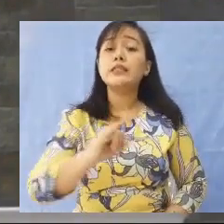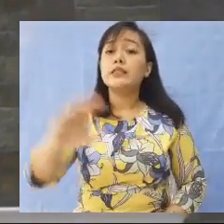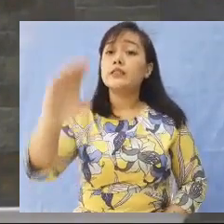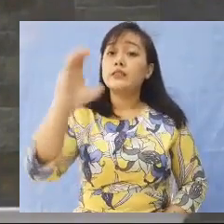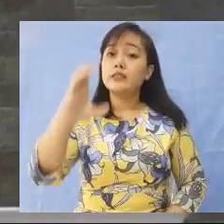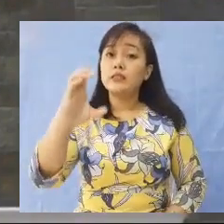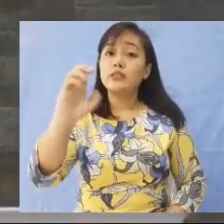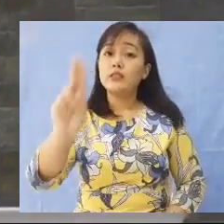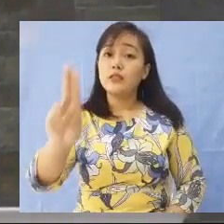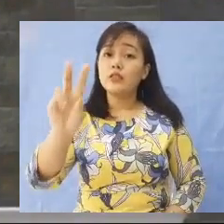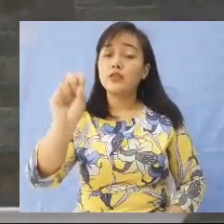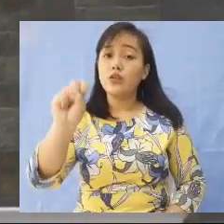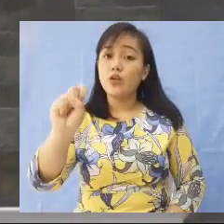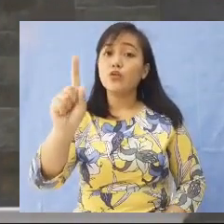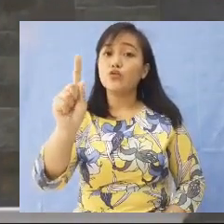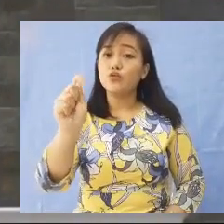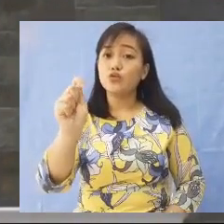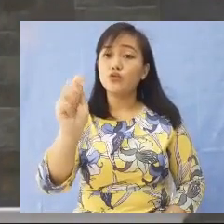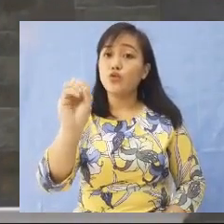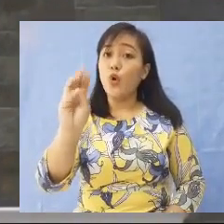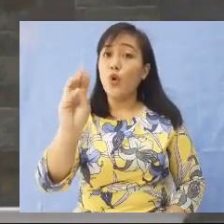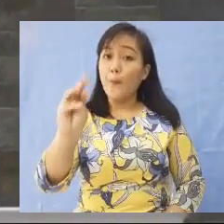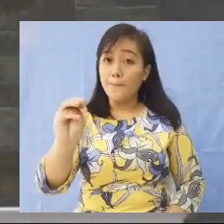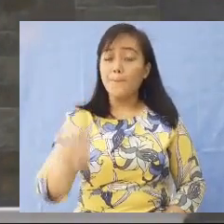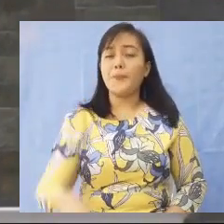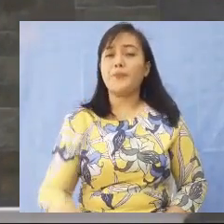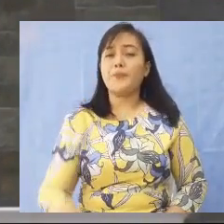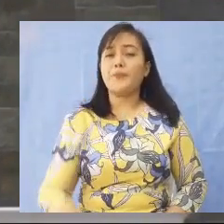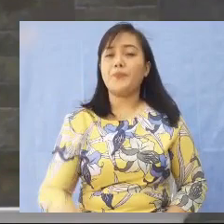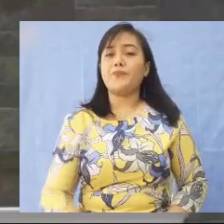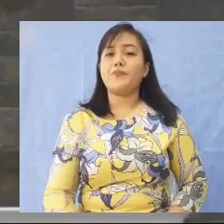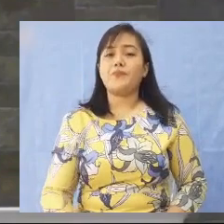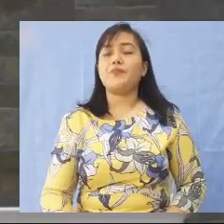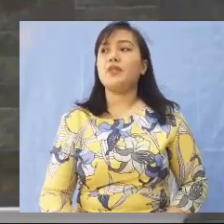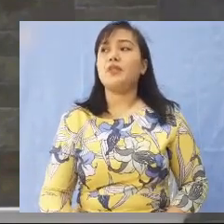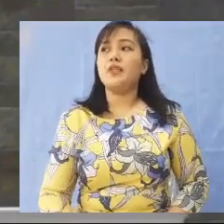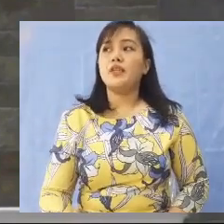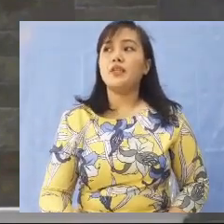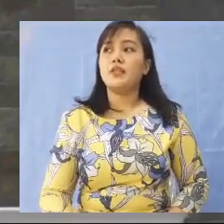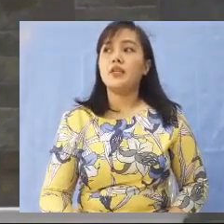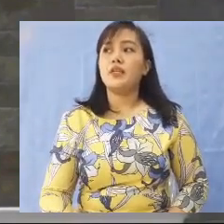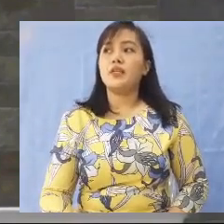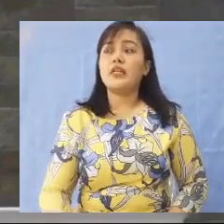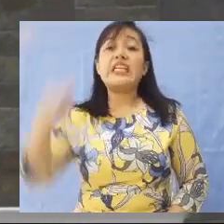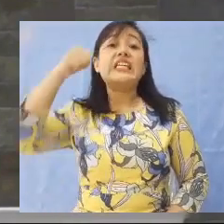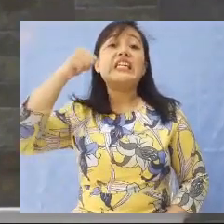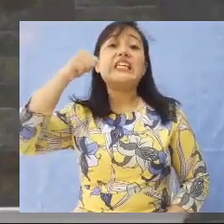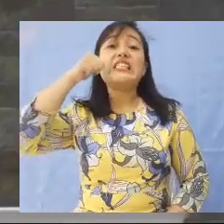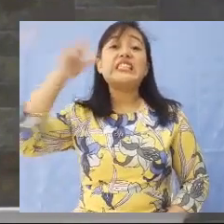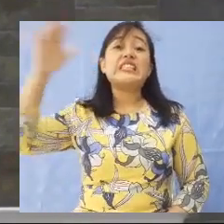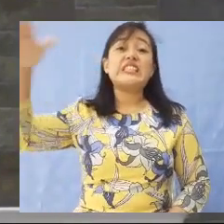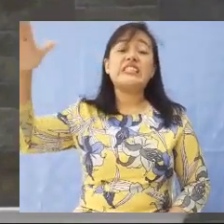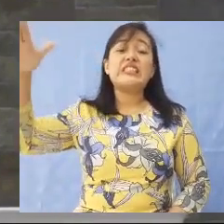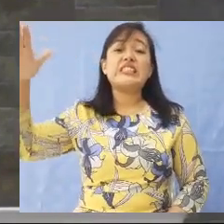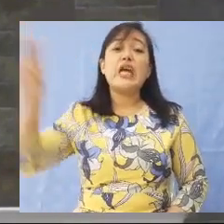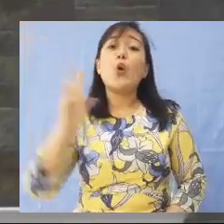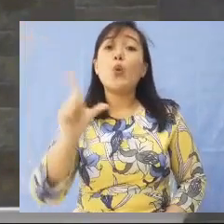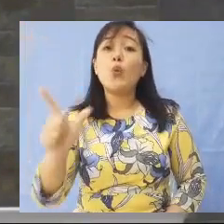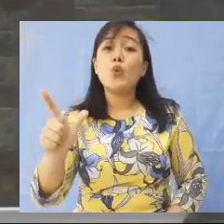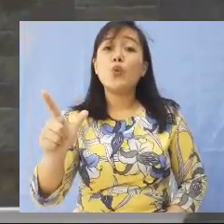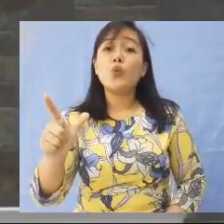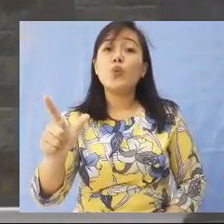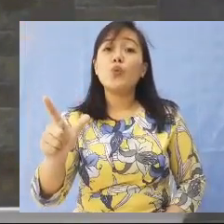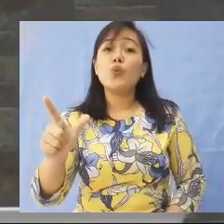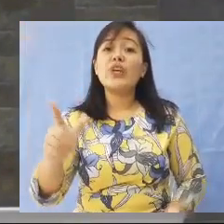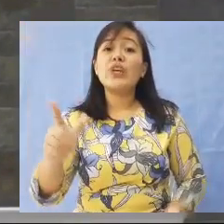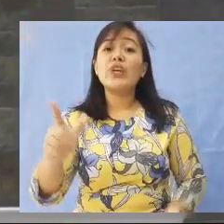ng mga Israelites, ay yung babae po ang nag-iigib. Yung babae ang kumukuha